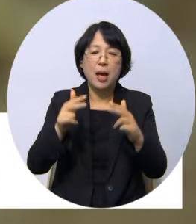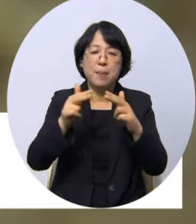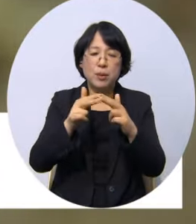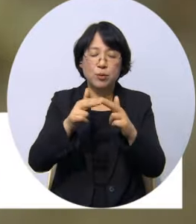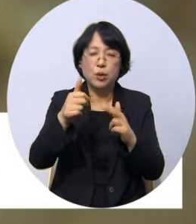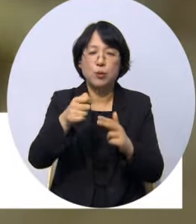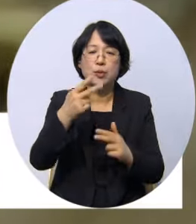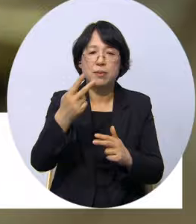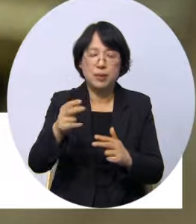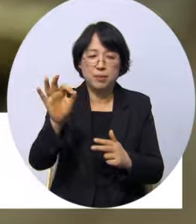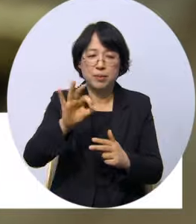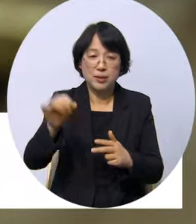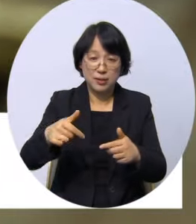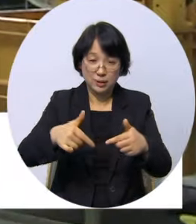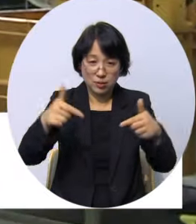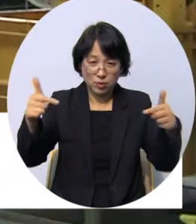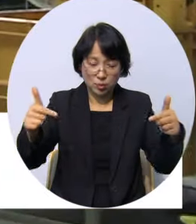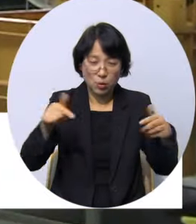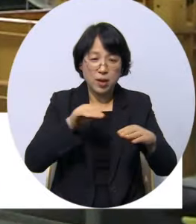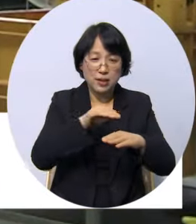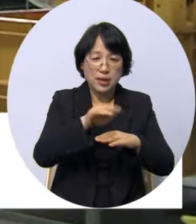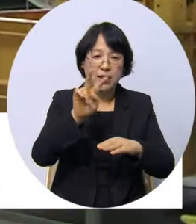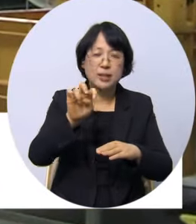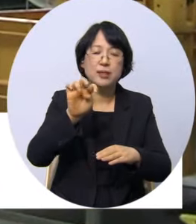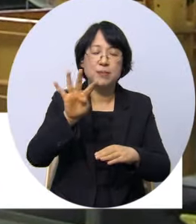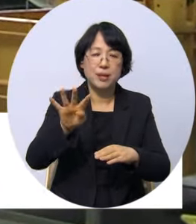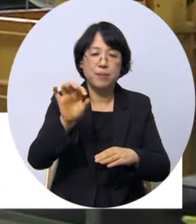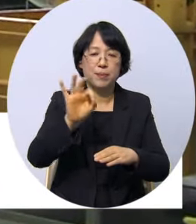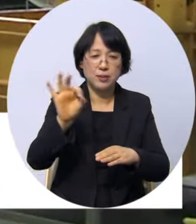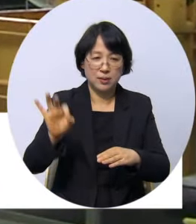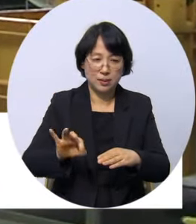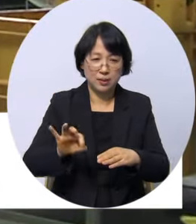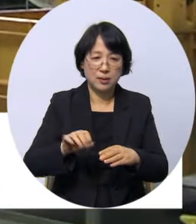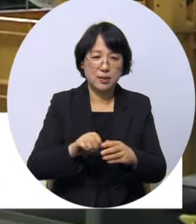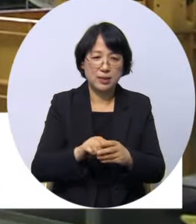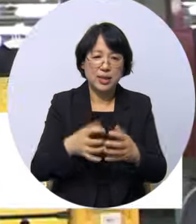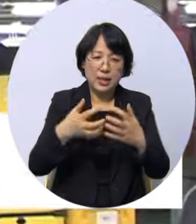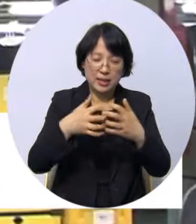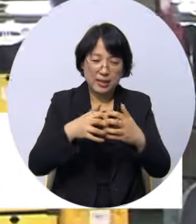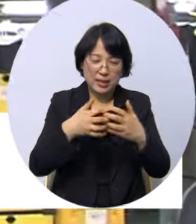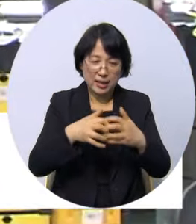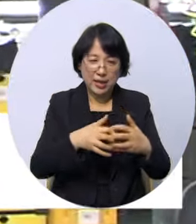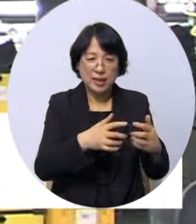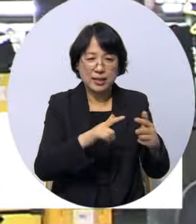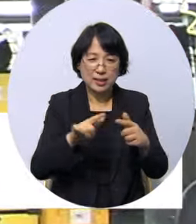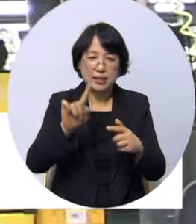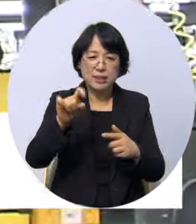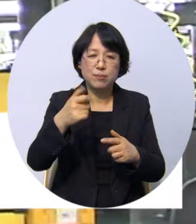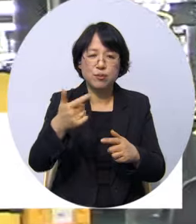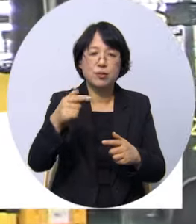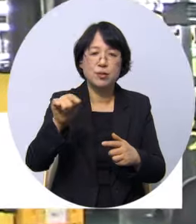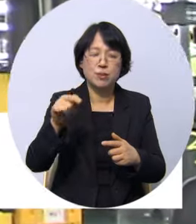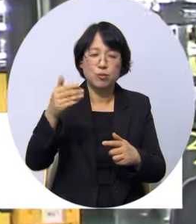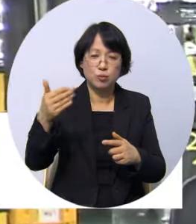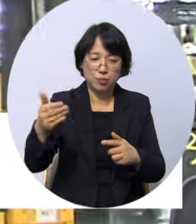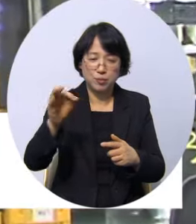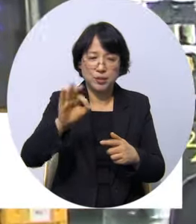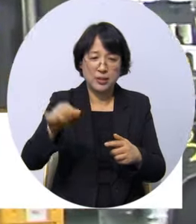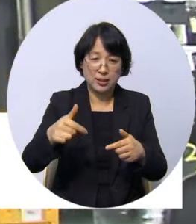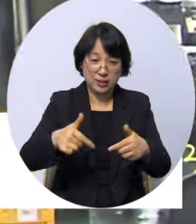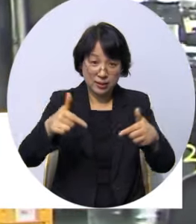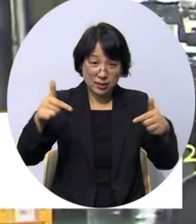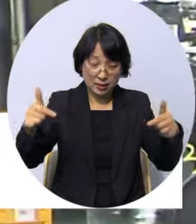52.8% 들었고 승용차 24.8% 기계 정밀기기 16.9% 증가하며 수출